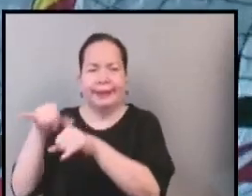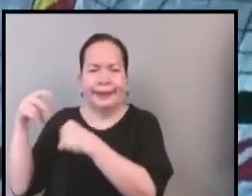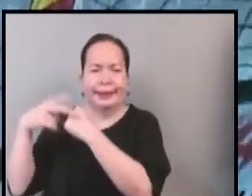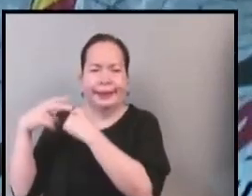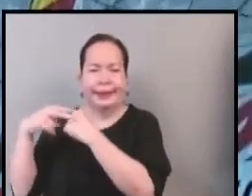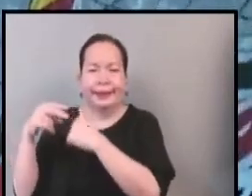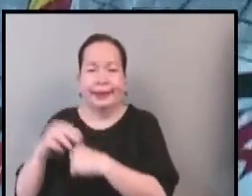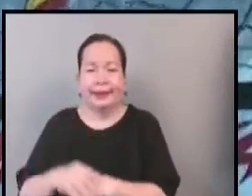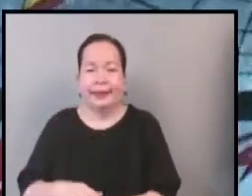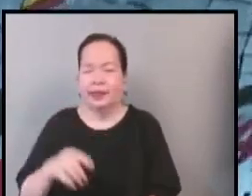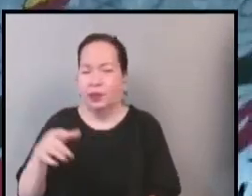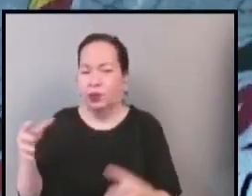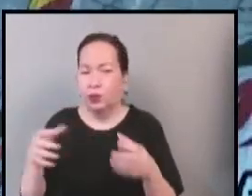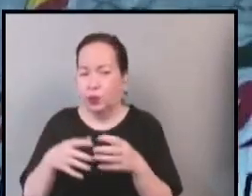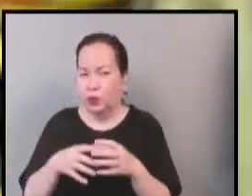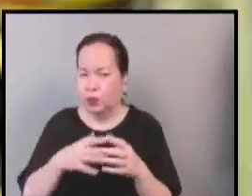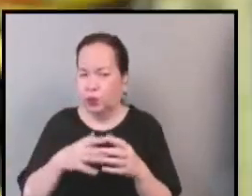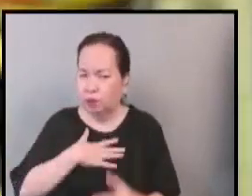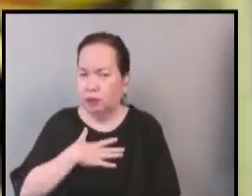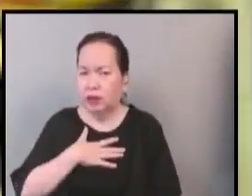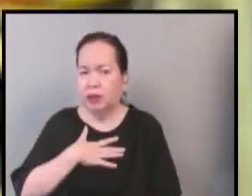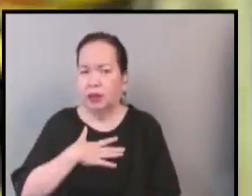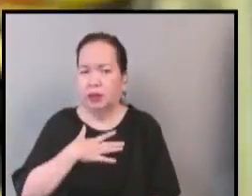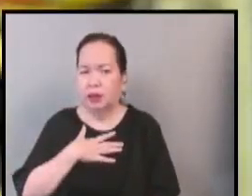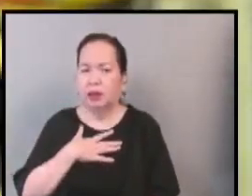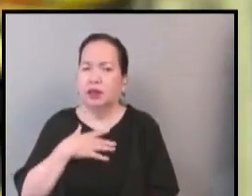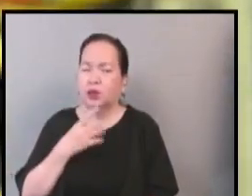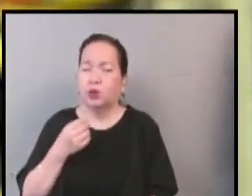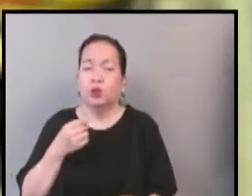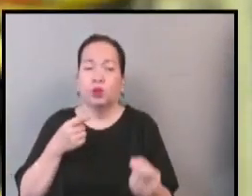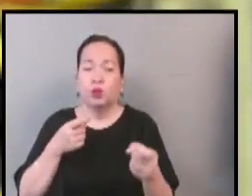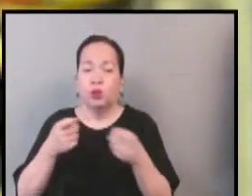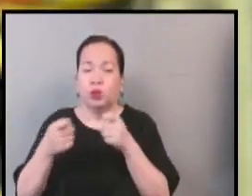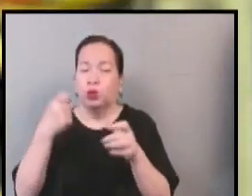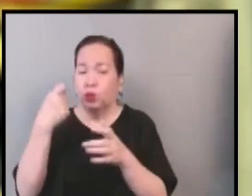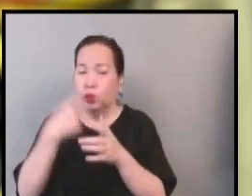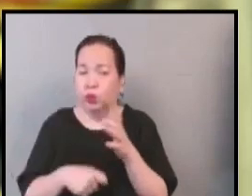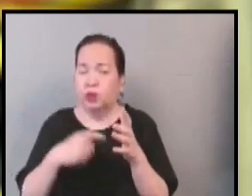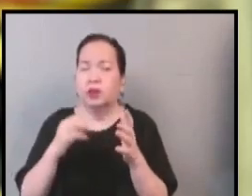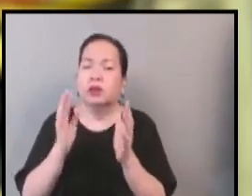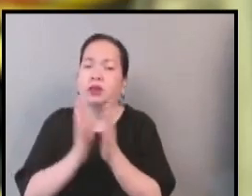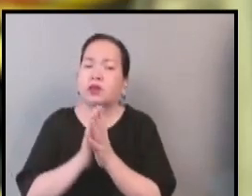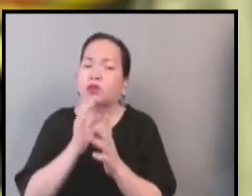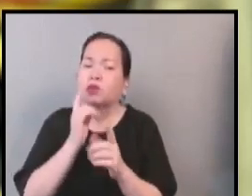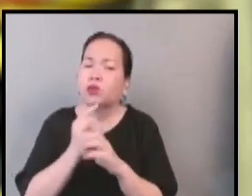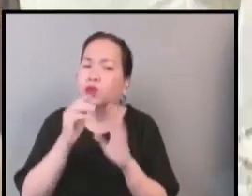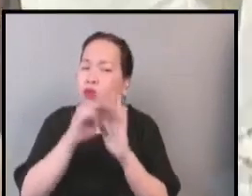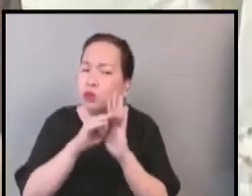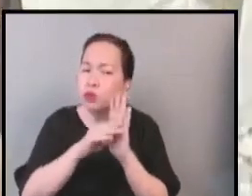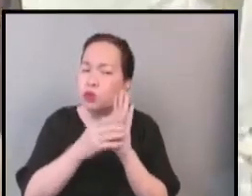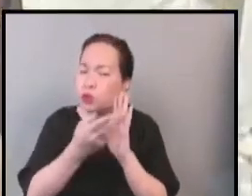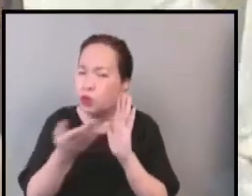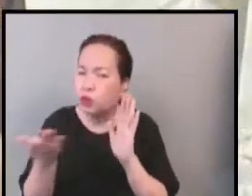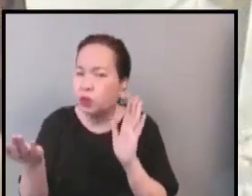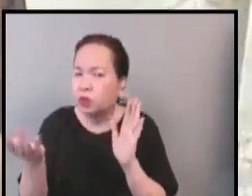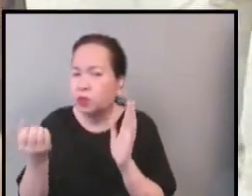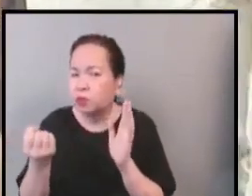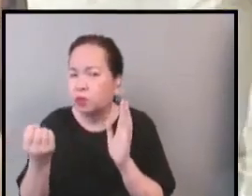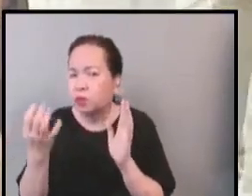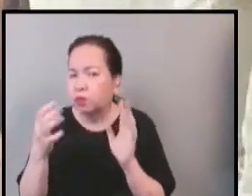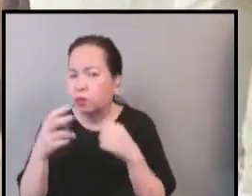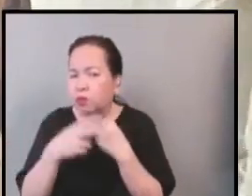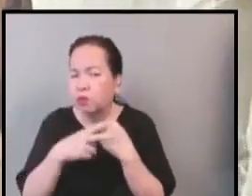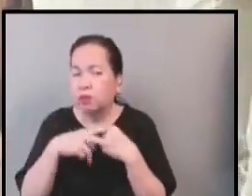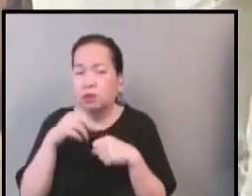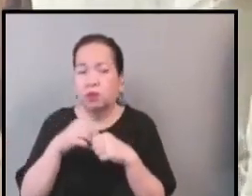grupo, magpatupad ng price control at alamin ang tunay na inventaryo ng bigas sa mga bodega. Dapat sa mga warehouses